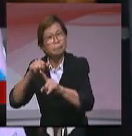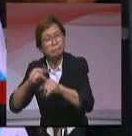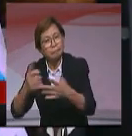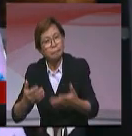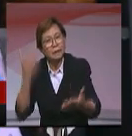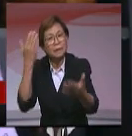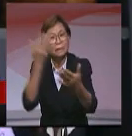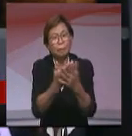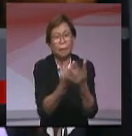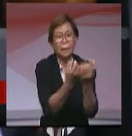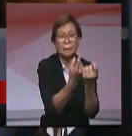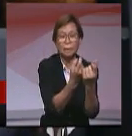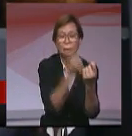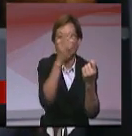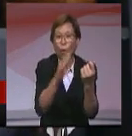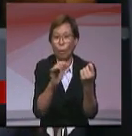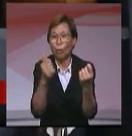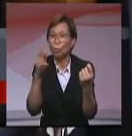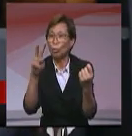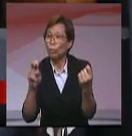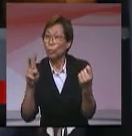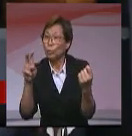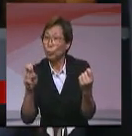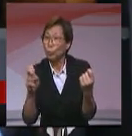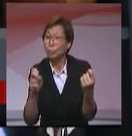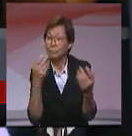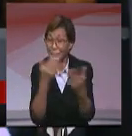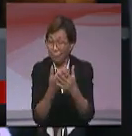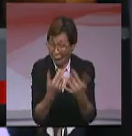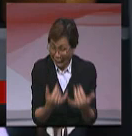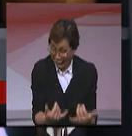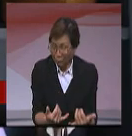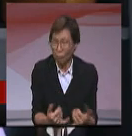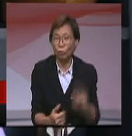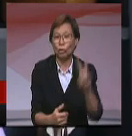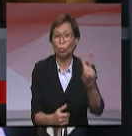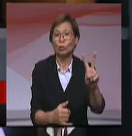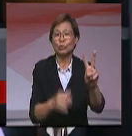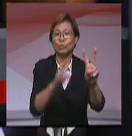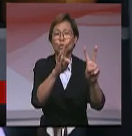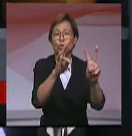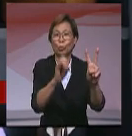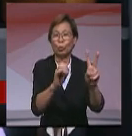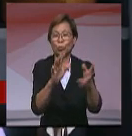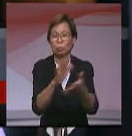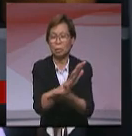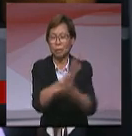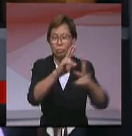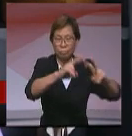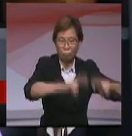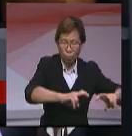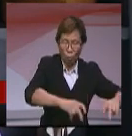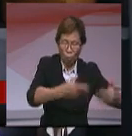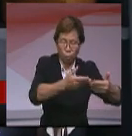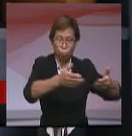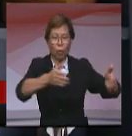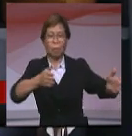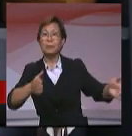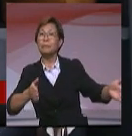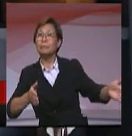sehingga 11 Oktober 2020, sebanyak 270 kertas siasatan telah